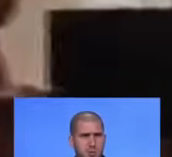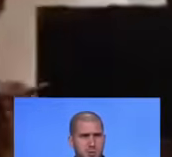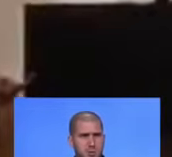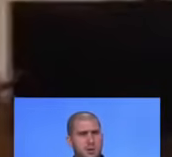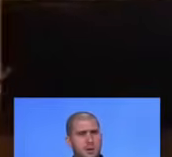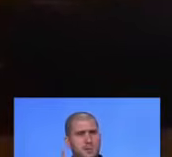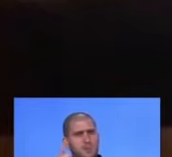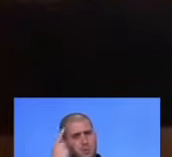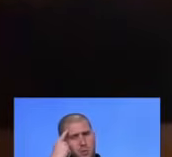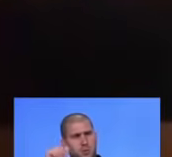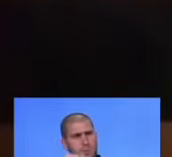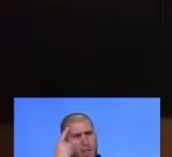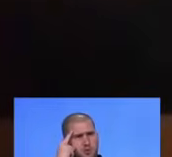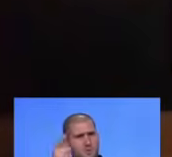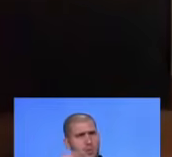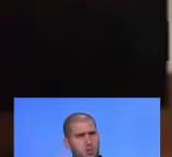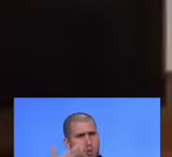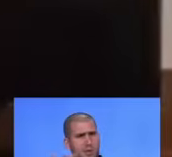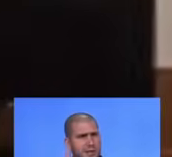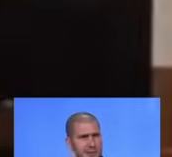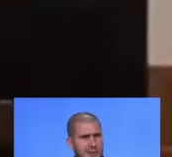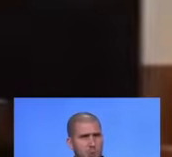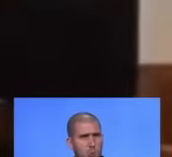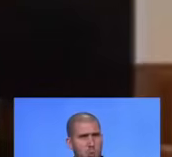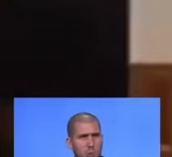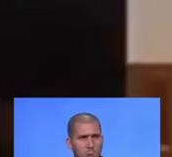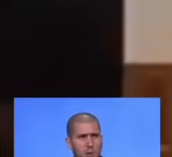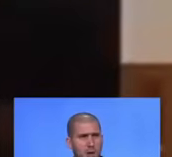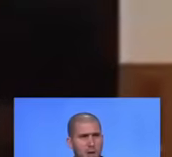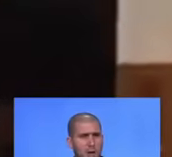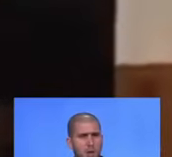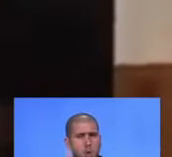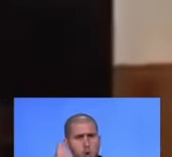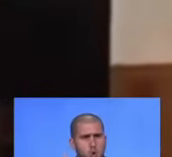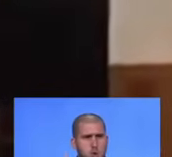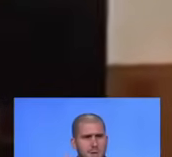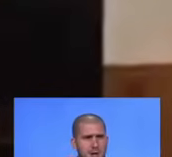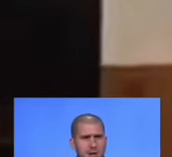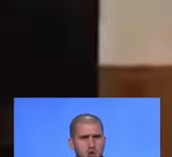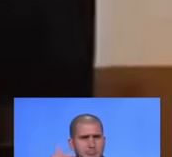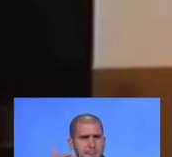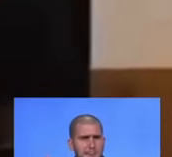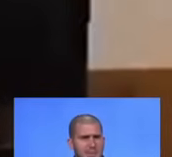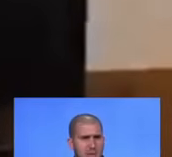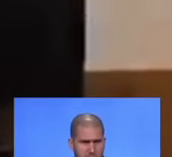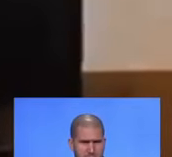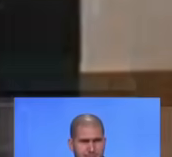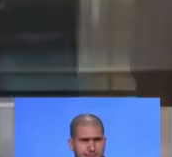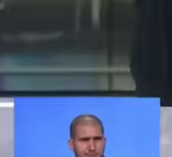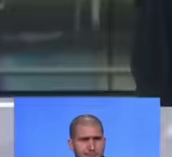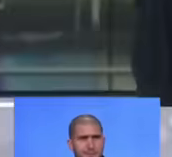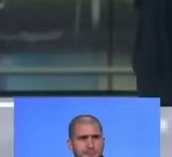וטועים לחשוב שזה נותן לכם את הזכות להחליט על כל דבר שזז במדינה הזו.